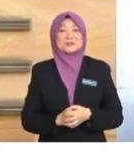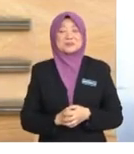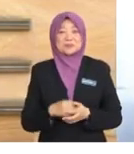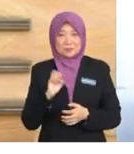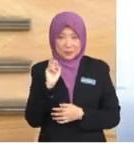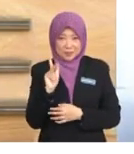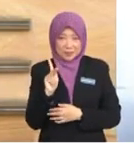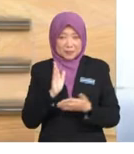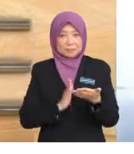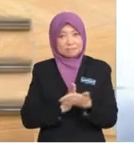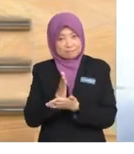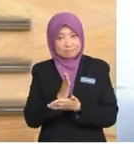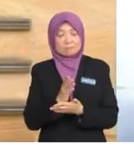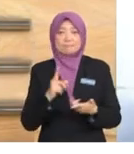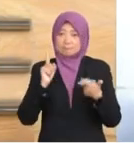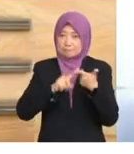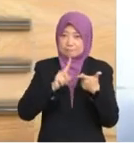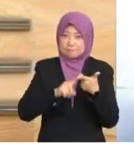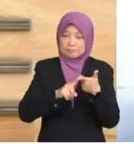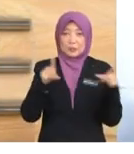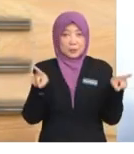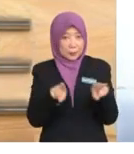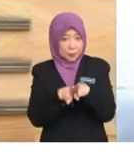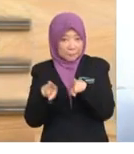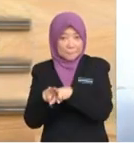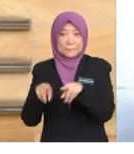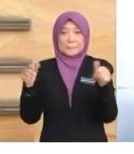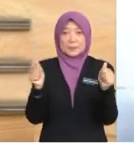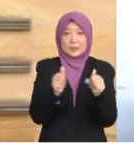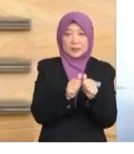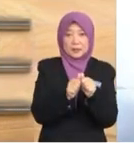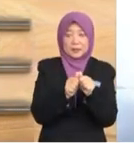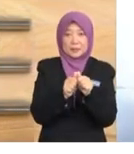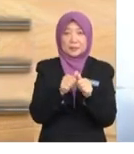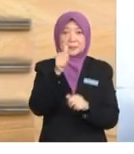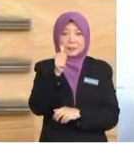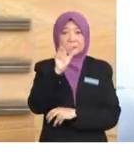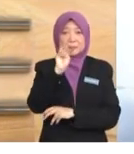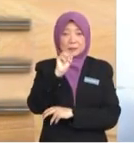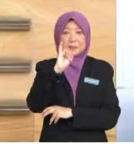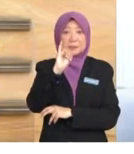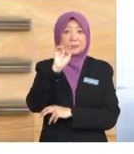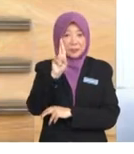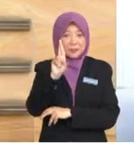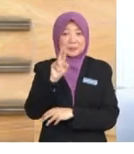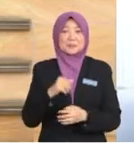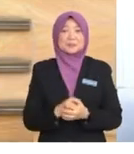Okey, yang seterusnya kita nak bersama dengan adik Emir Faiz. Hai adik.